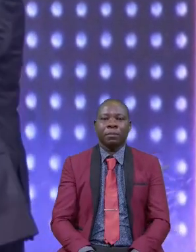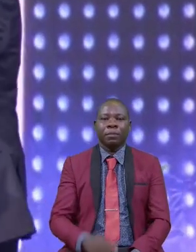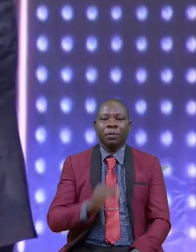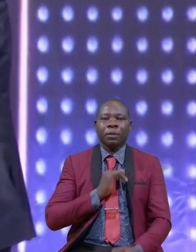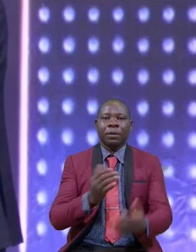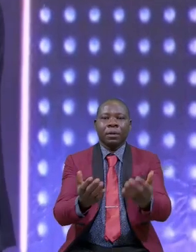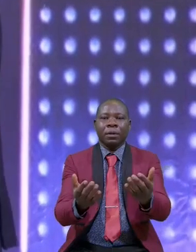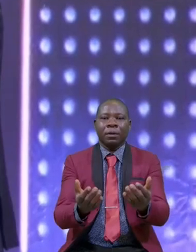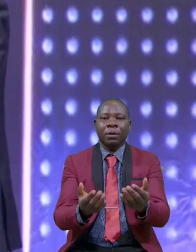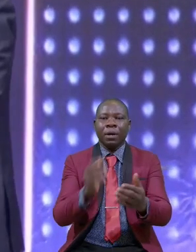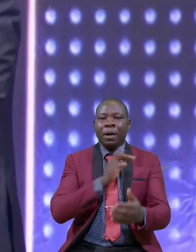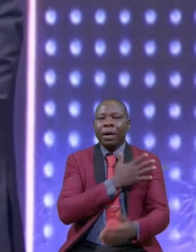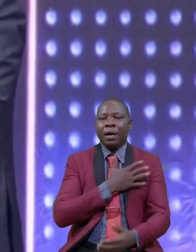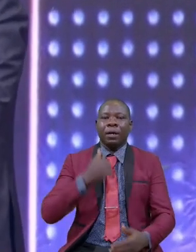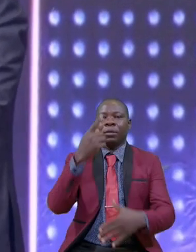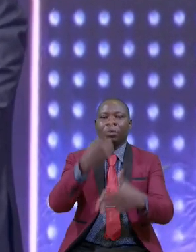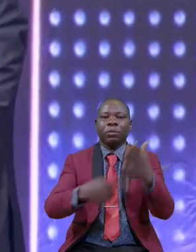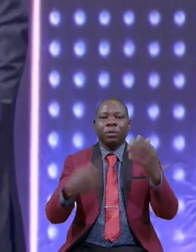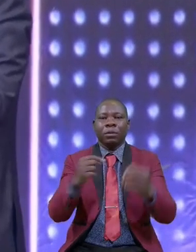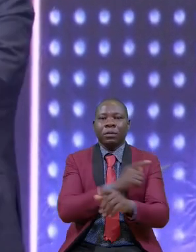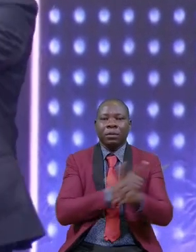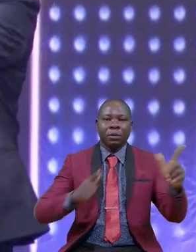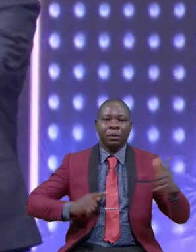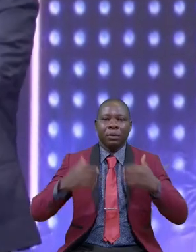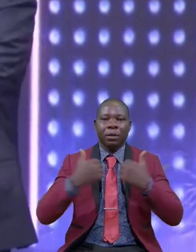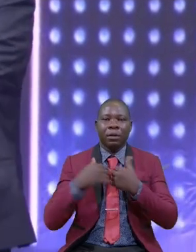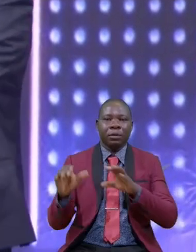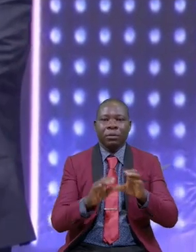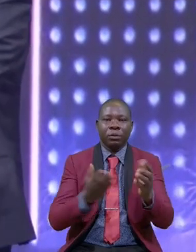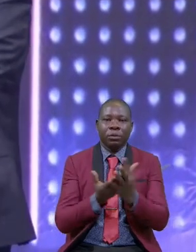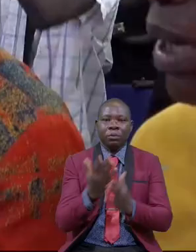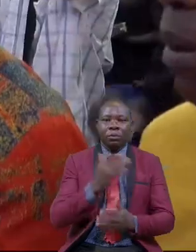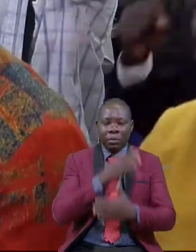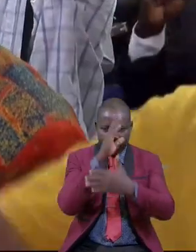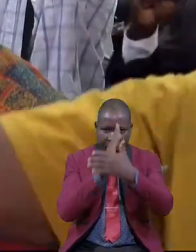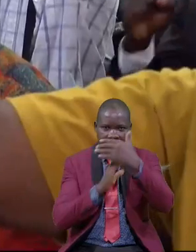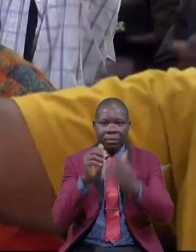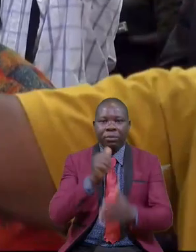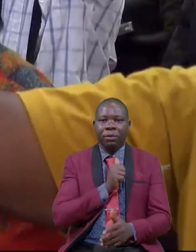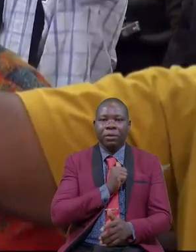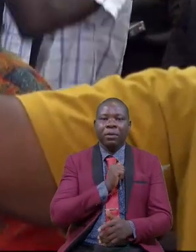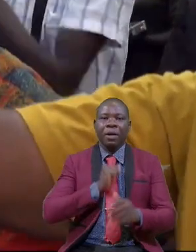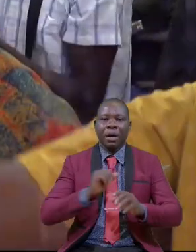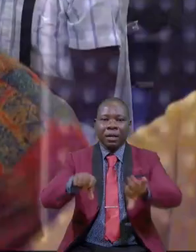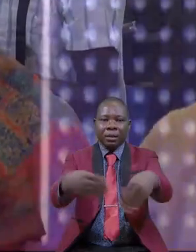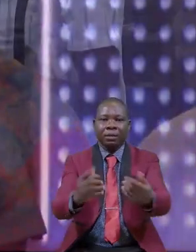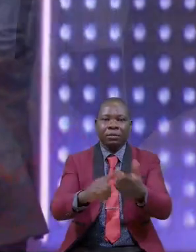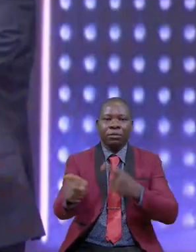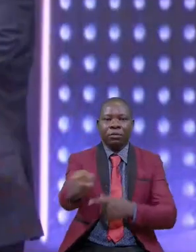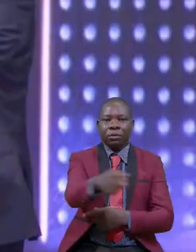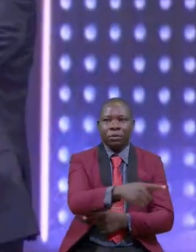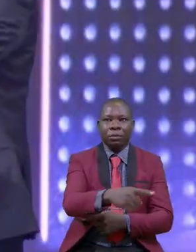Et ce que Dieu a fait à travers ma modeste personne, je vous transmets cela.